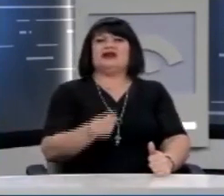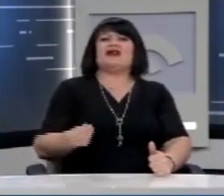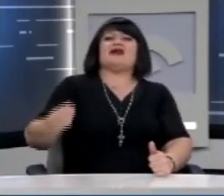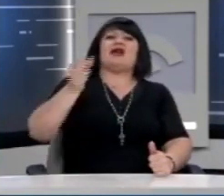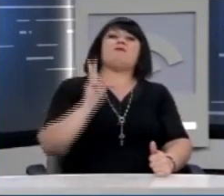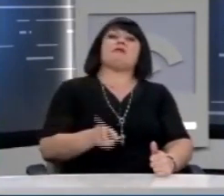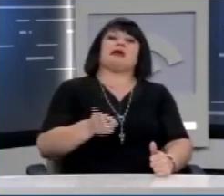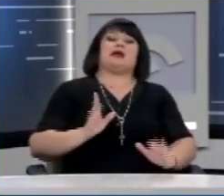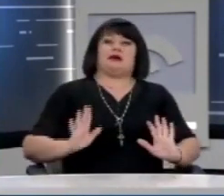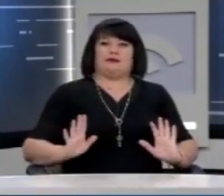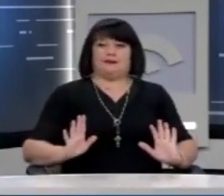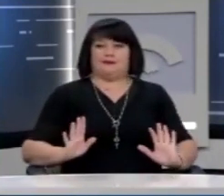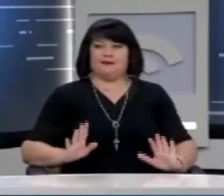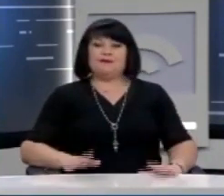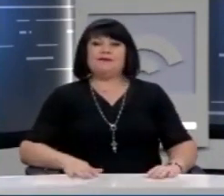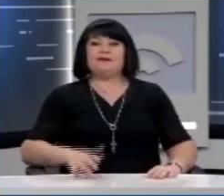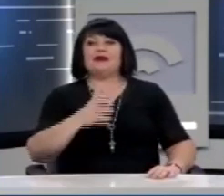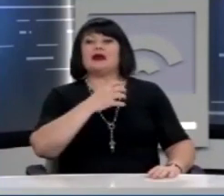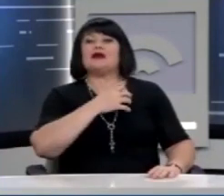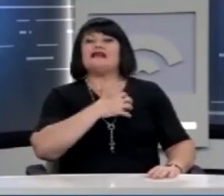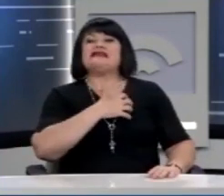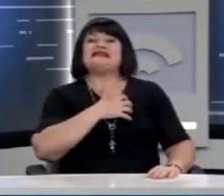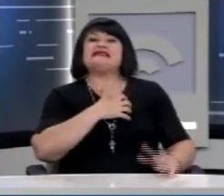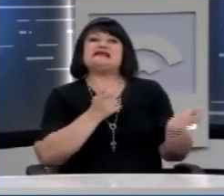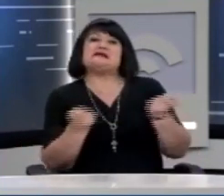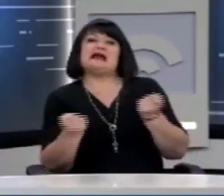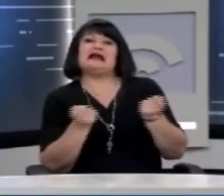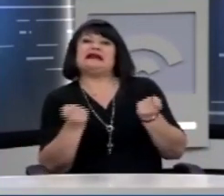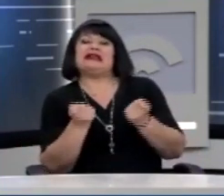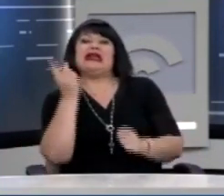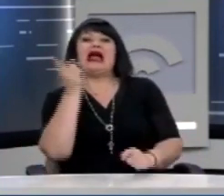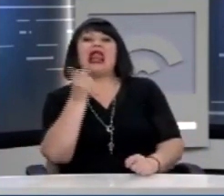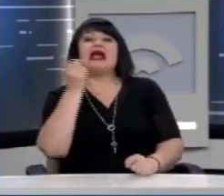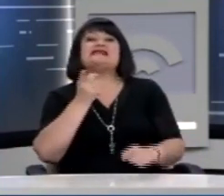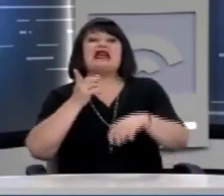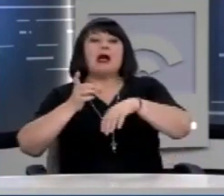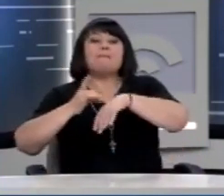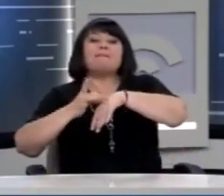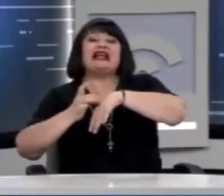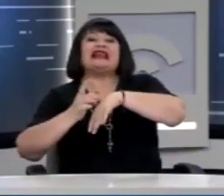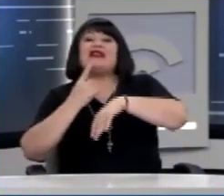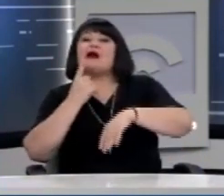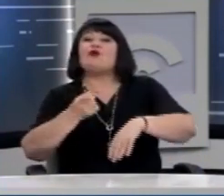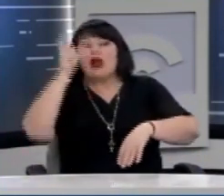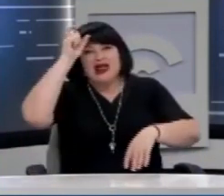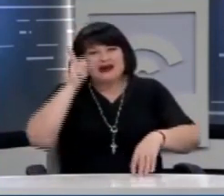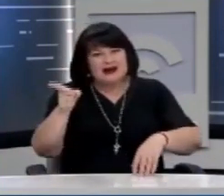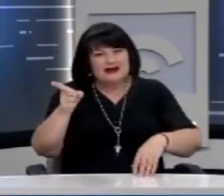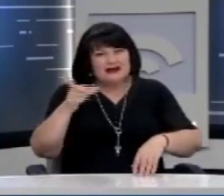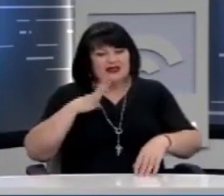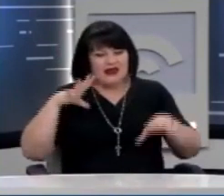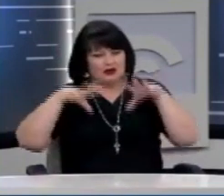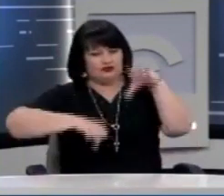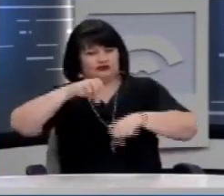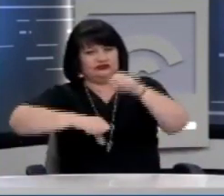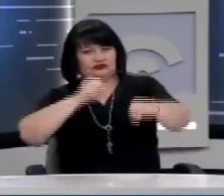πιο επικίνδυνος. Η στρατηγική της περιβόητης γαλάζιας πατρίδας προβάλλει διεκδικήσεις